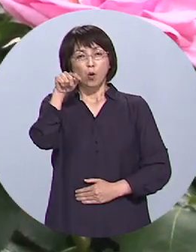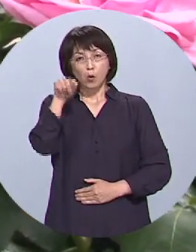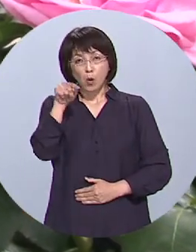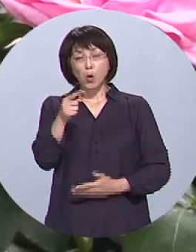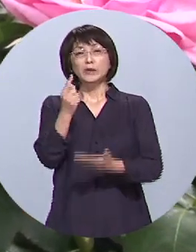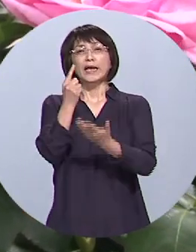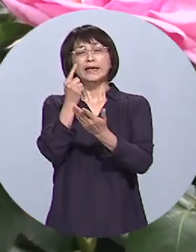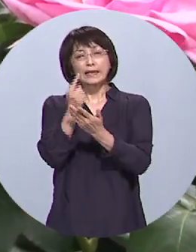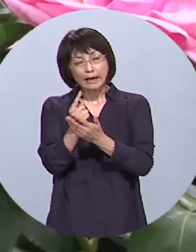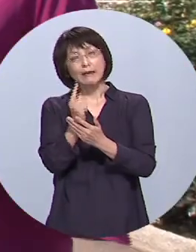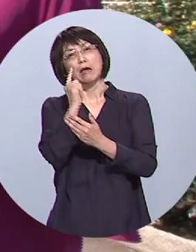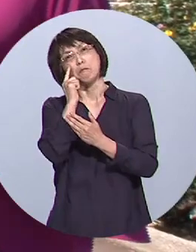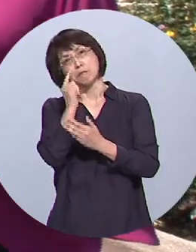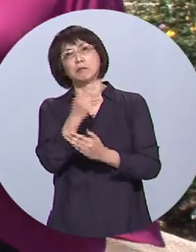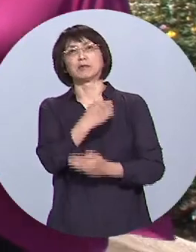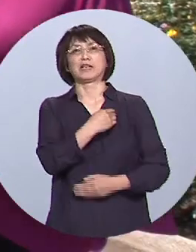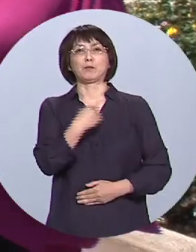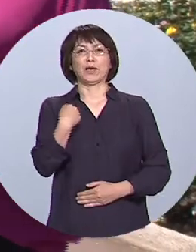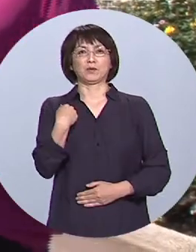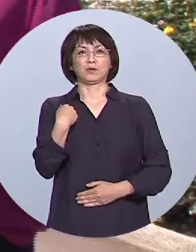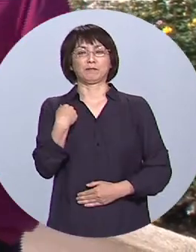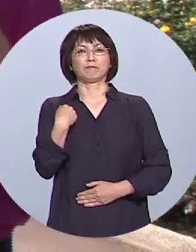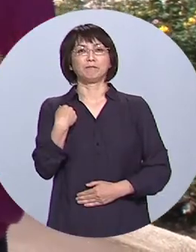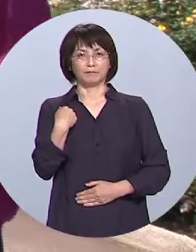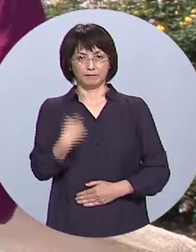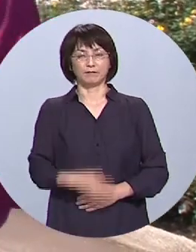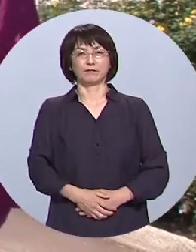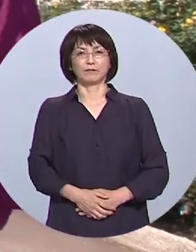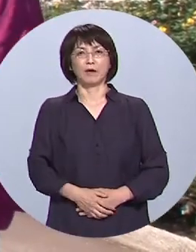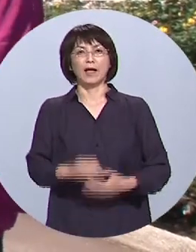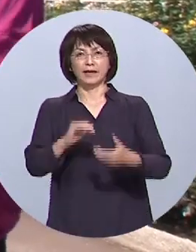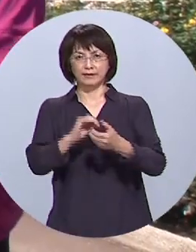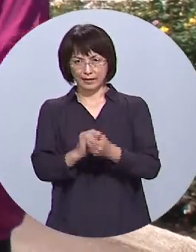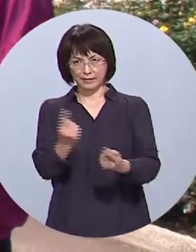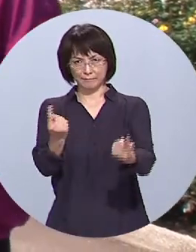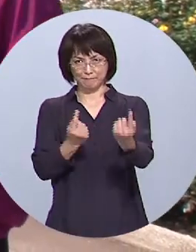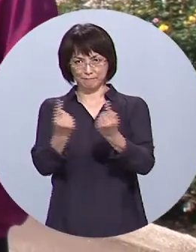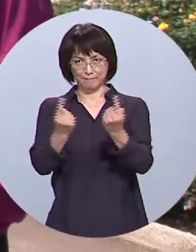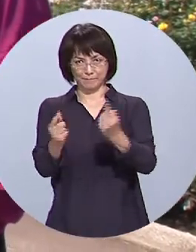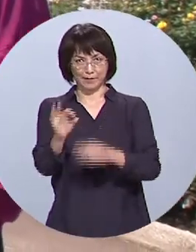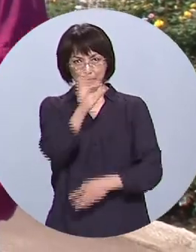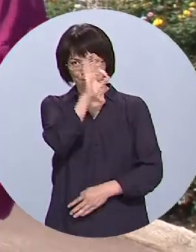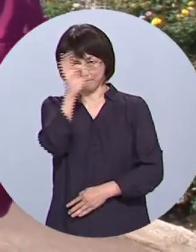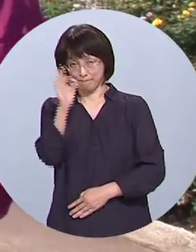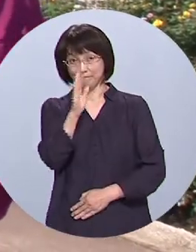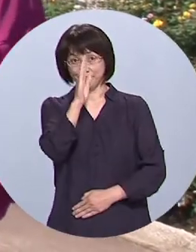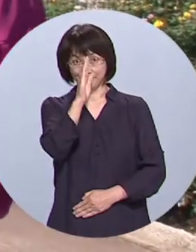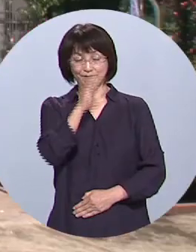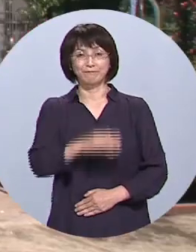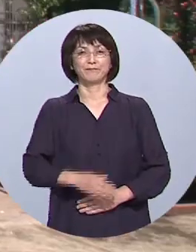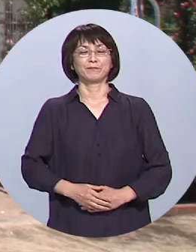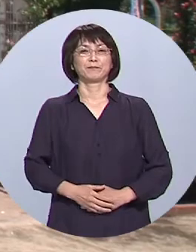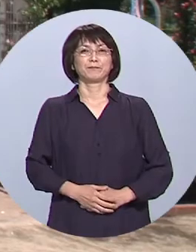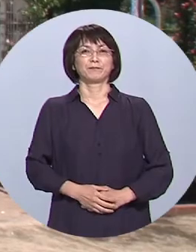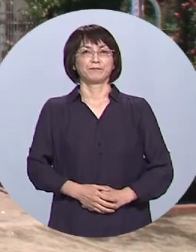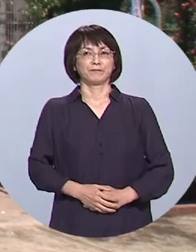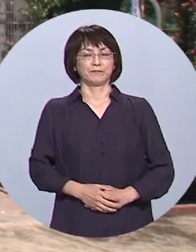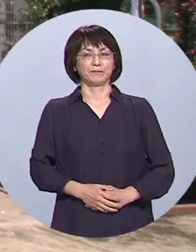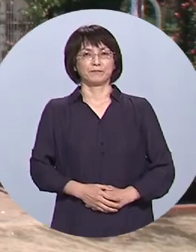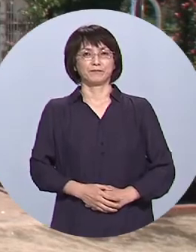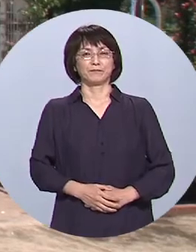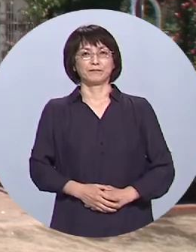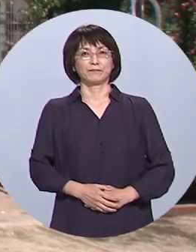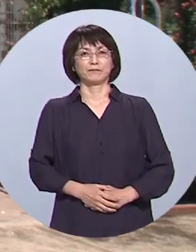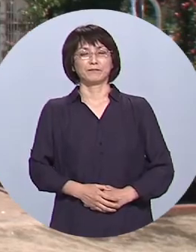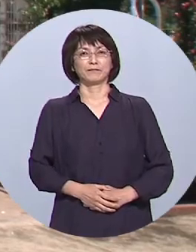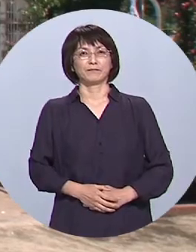見ることはここでしかできないですね。 そうですね。じゃあもうここに来たらぜひ見ていただきたいですね。 はい、はい、 そ